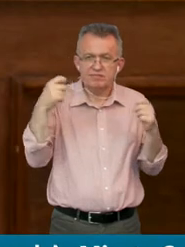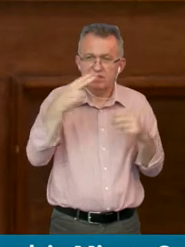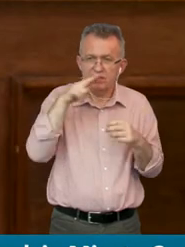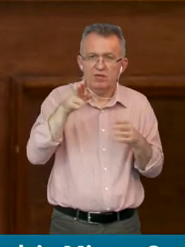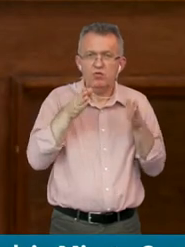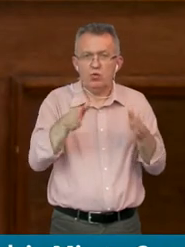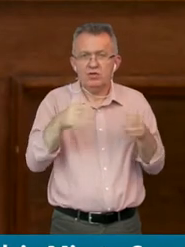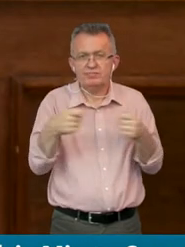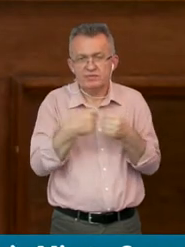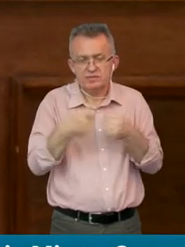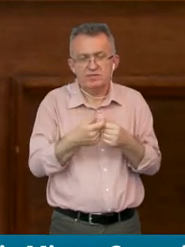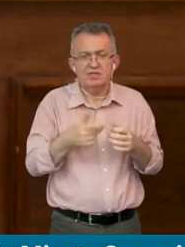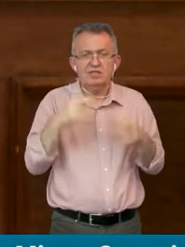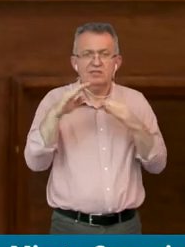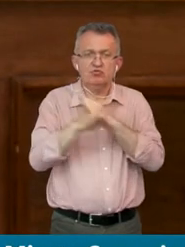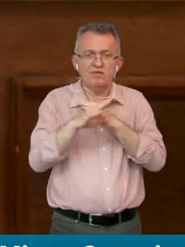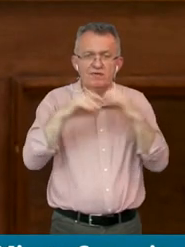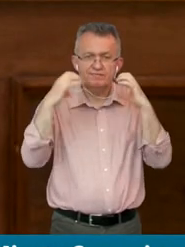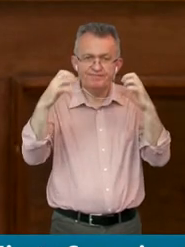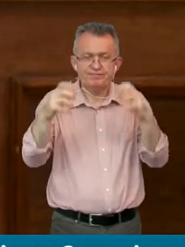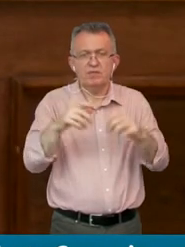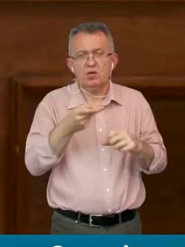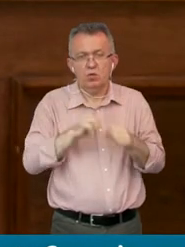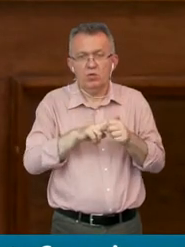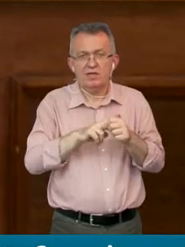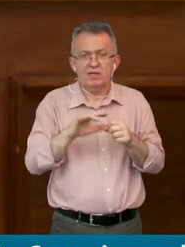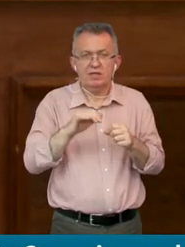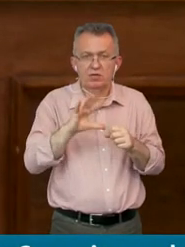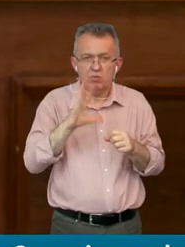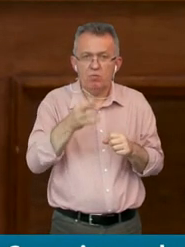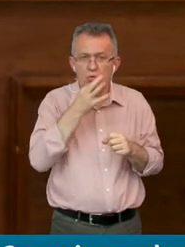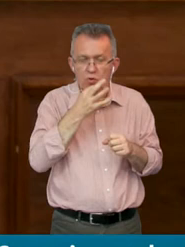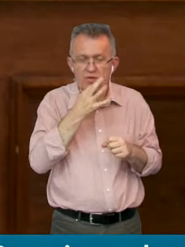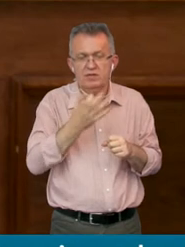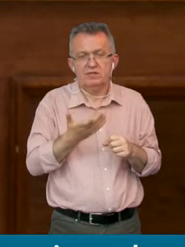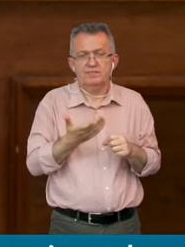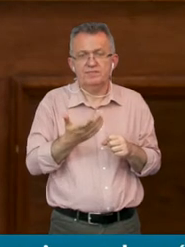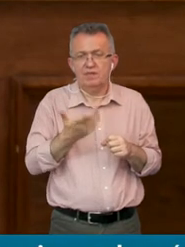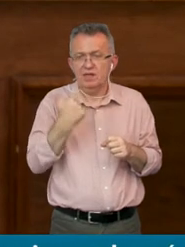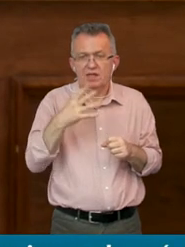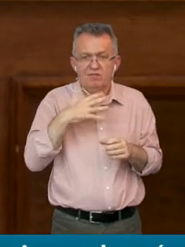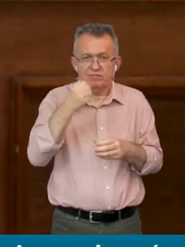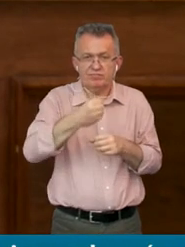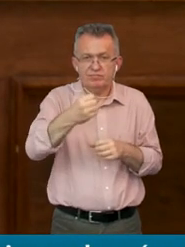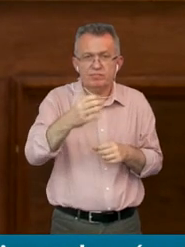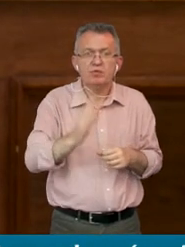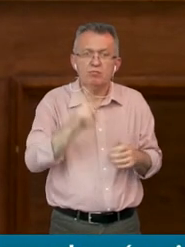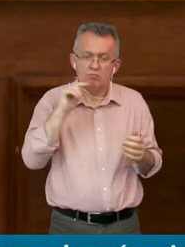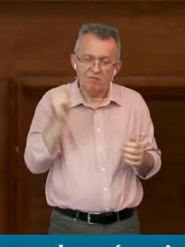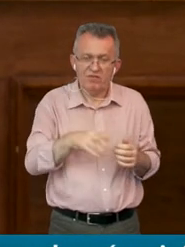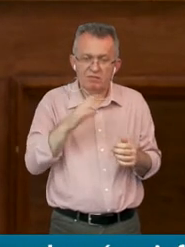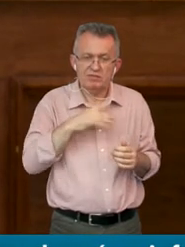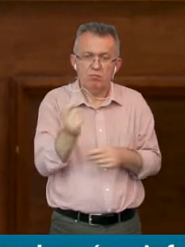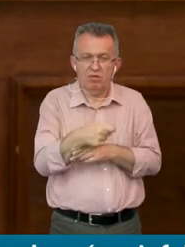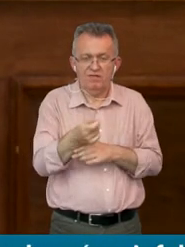drodze. Natomiast drzewa, oczywiście te, które są w miarę młode i niedawno nasadzone, powinny być